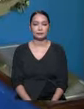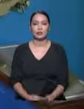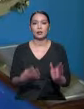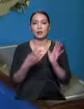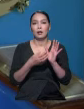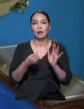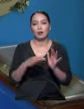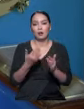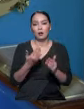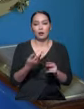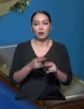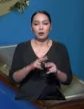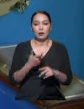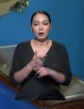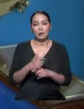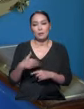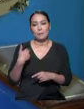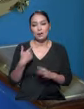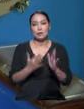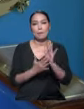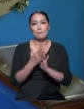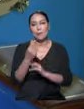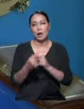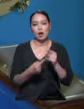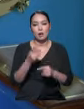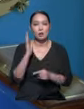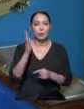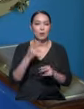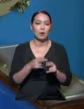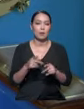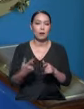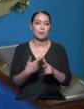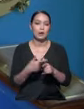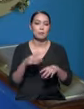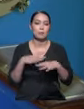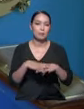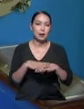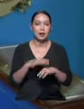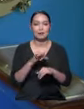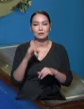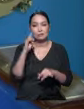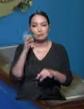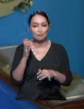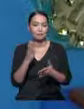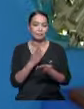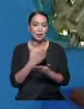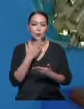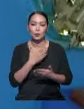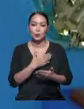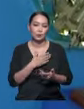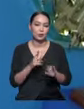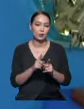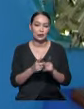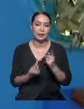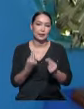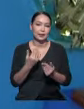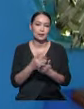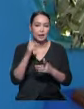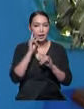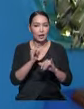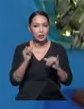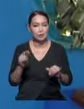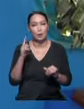Тоғызқұмалақ особенно полезен для подрастающего поколения. Его называли математикой пастухов. Наши предки любили эту игру. Она развивает логику.